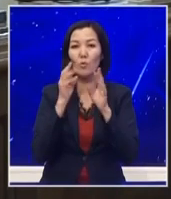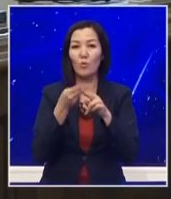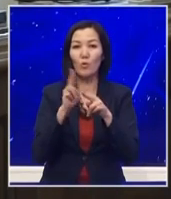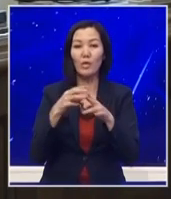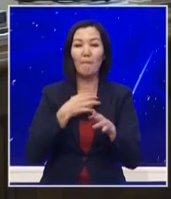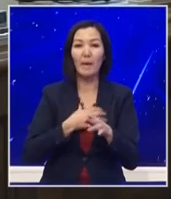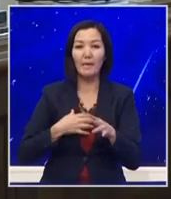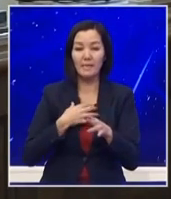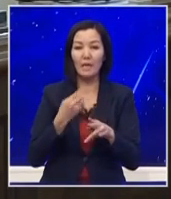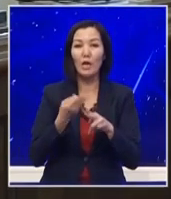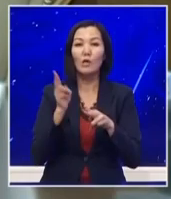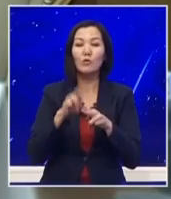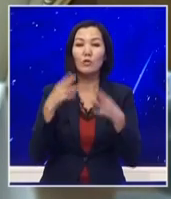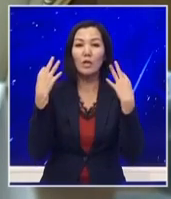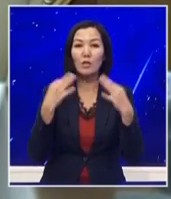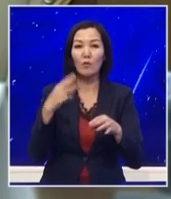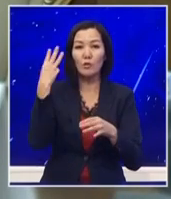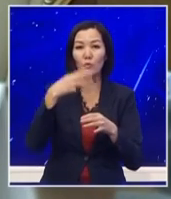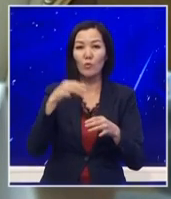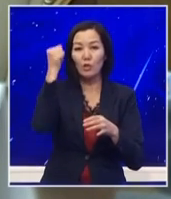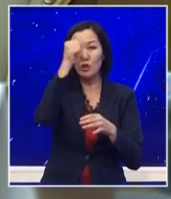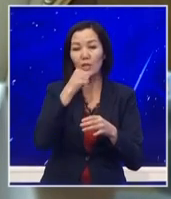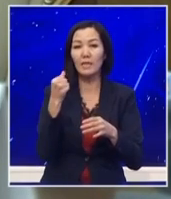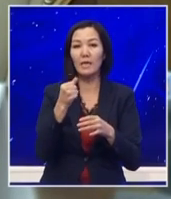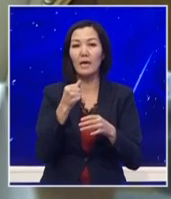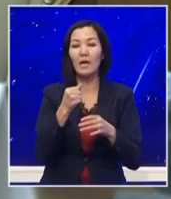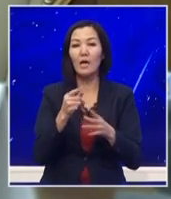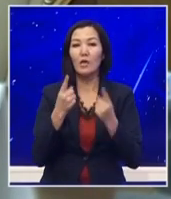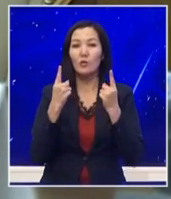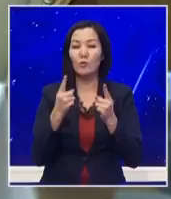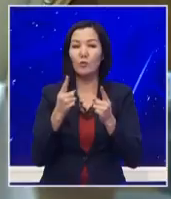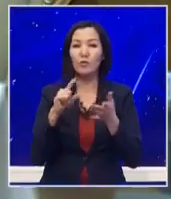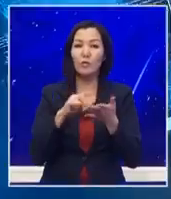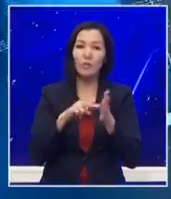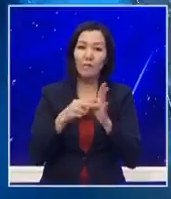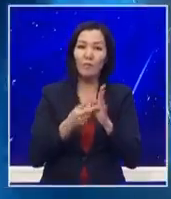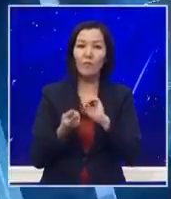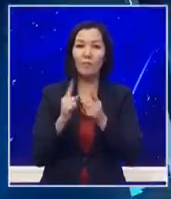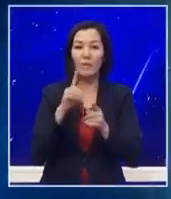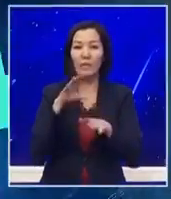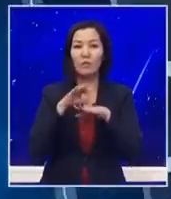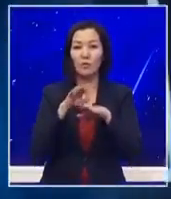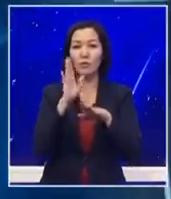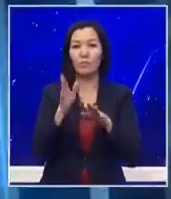Сондықтан тәуелсіздіктің 30 жылдығында кешенді реформалар жүргізілетін болады.